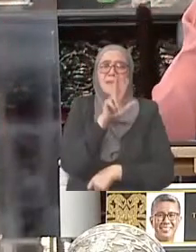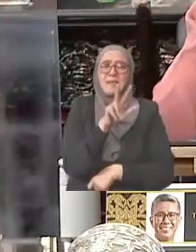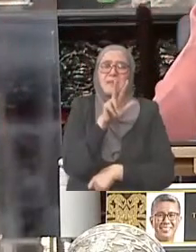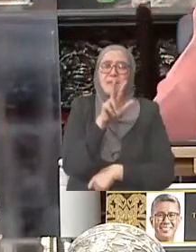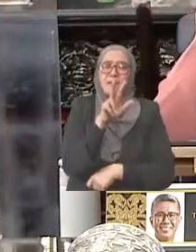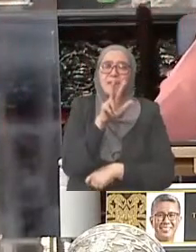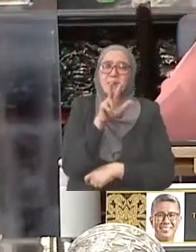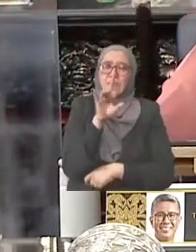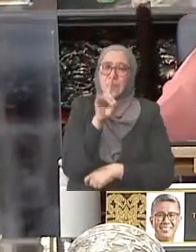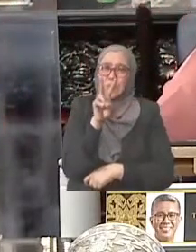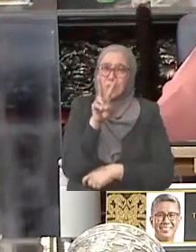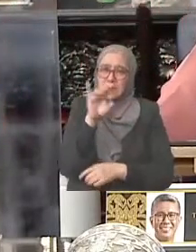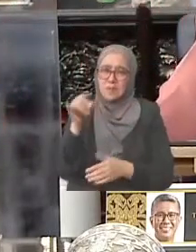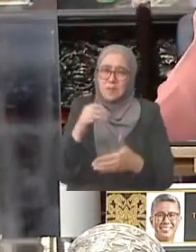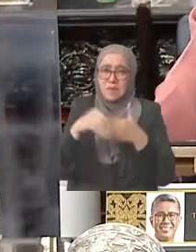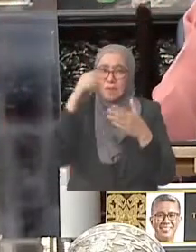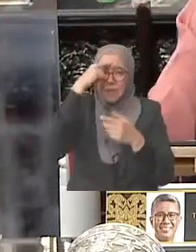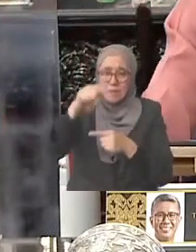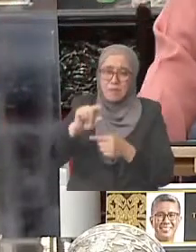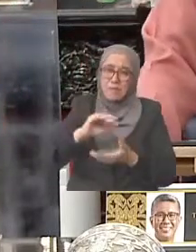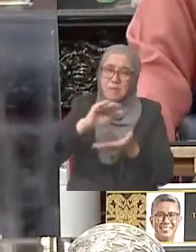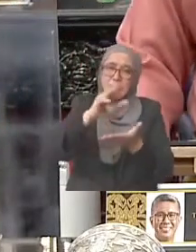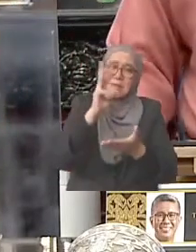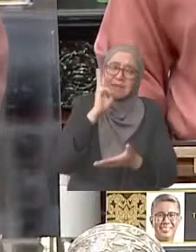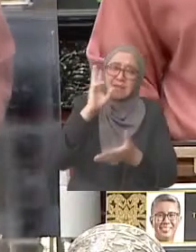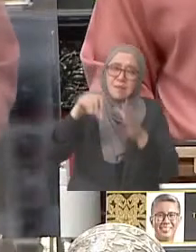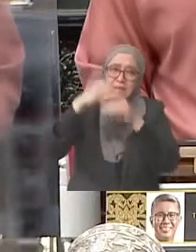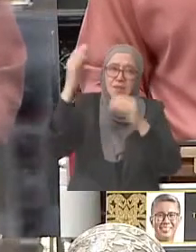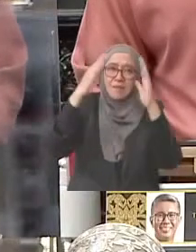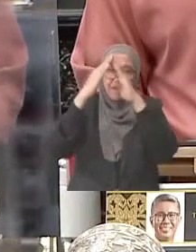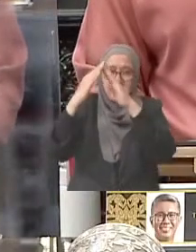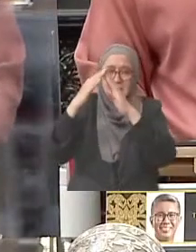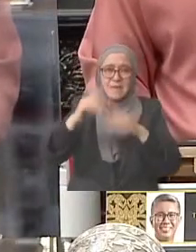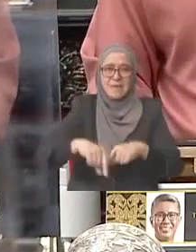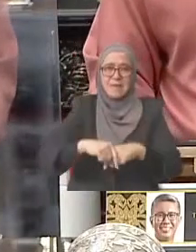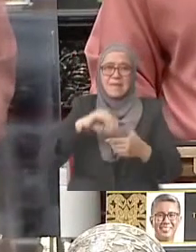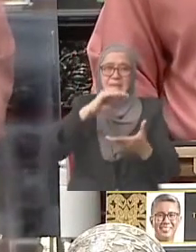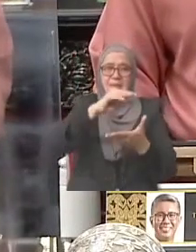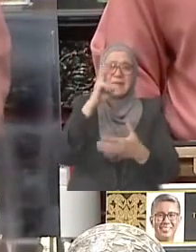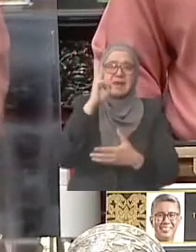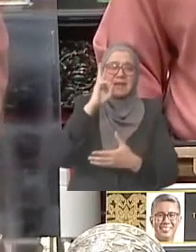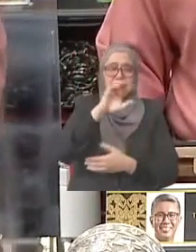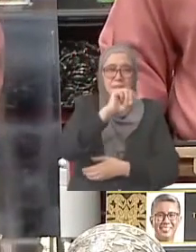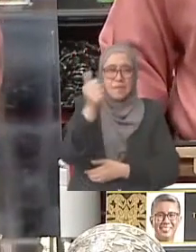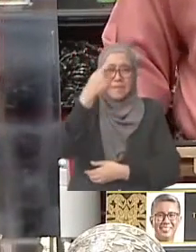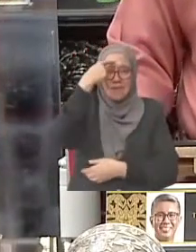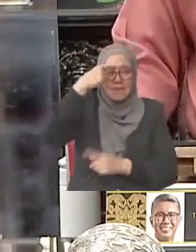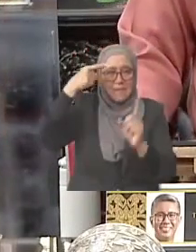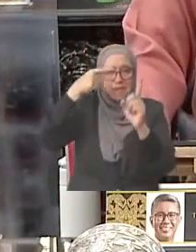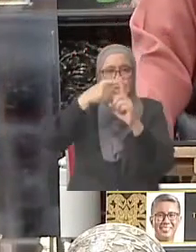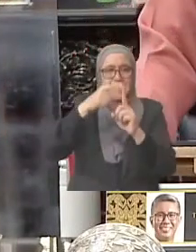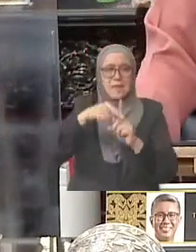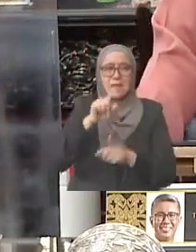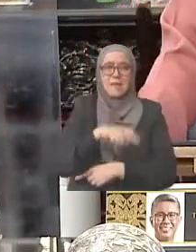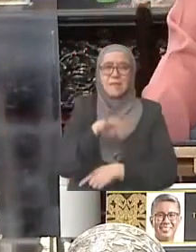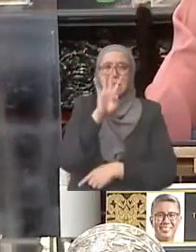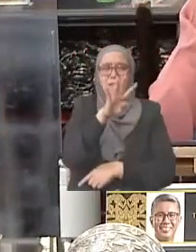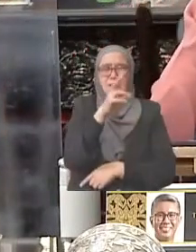Ringgit bagi bekalan air luapan dada bekalan automotive dengan sasaran 4800mah rumah ketiga